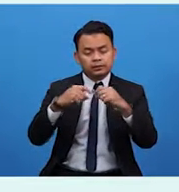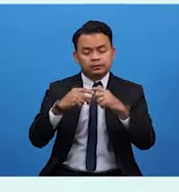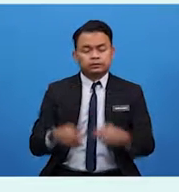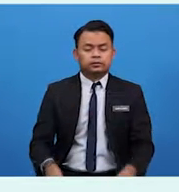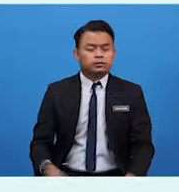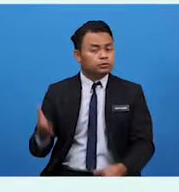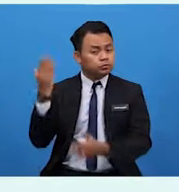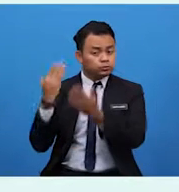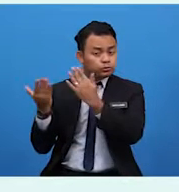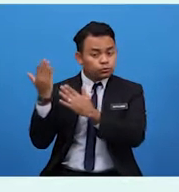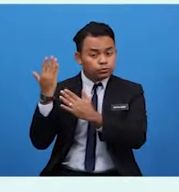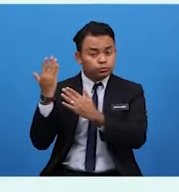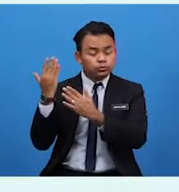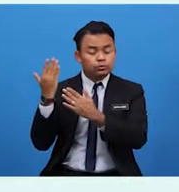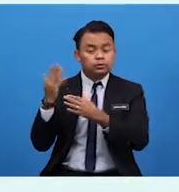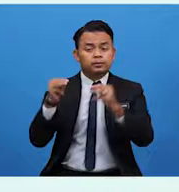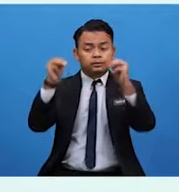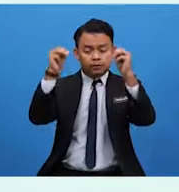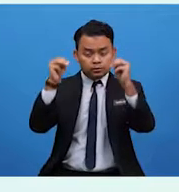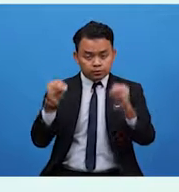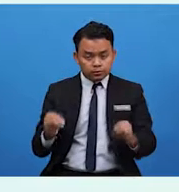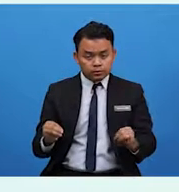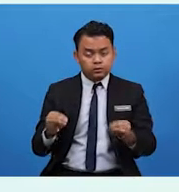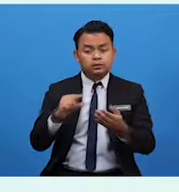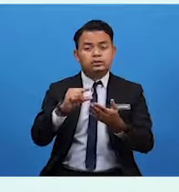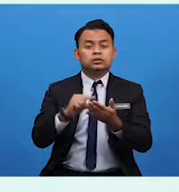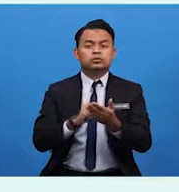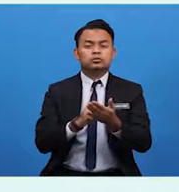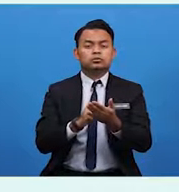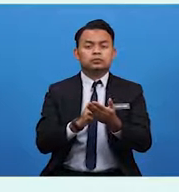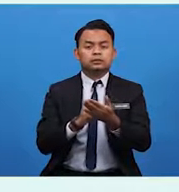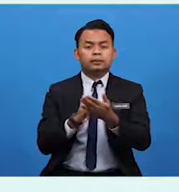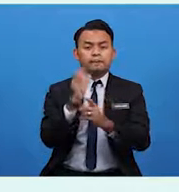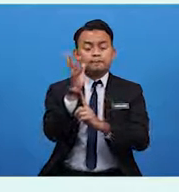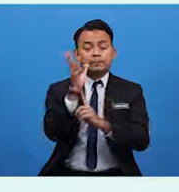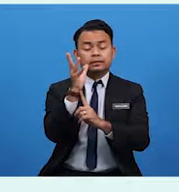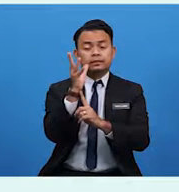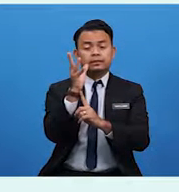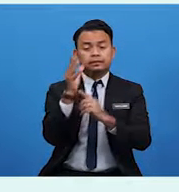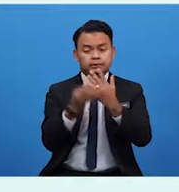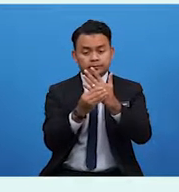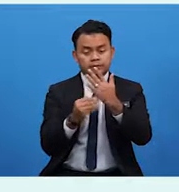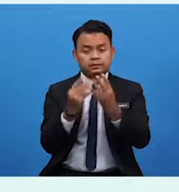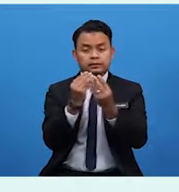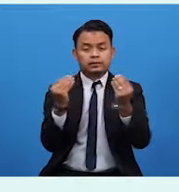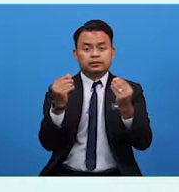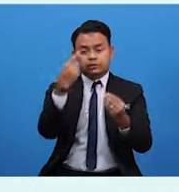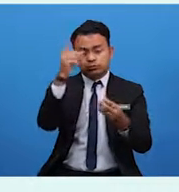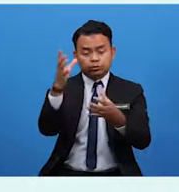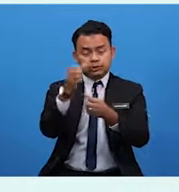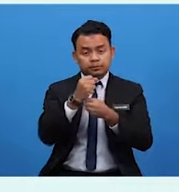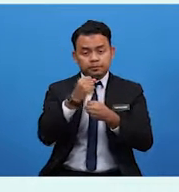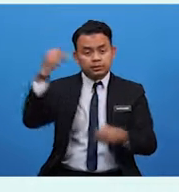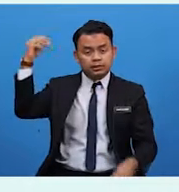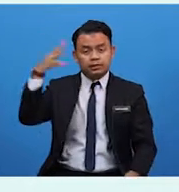kemudahan tenaga elektrik, manusia terpaksa menggunakan pelita minyak tanah untuk mendapatkan cahaya pada waktu